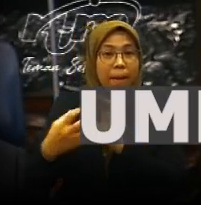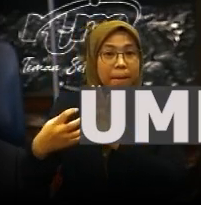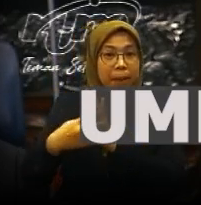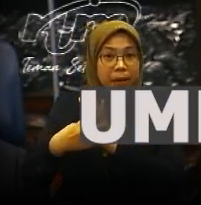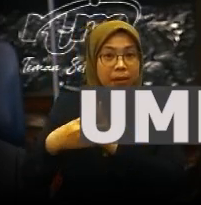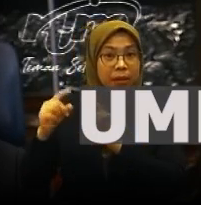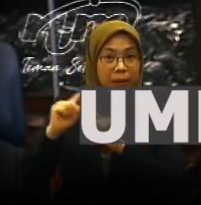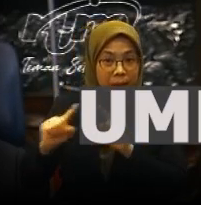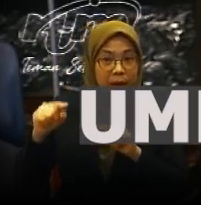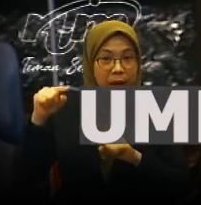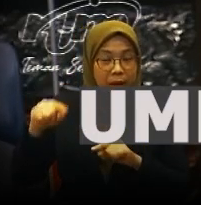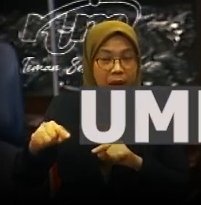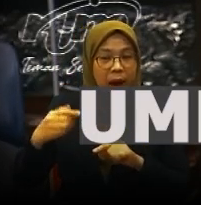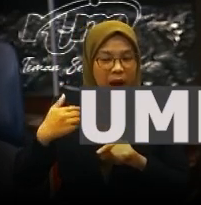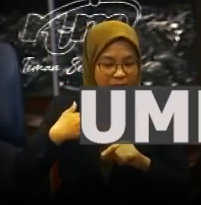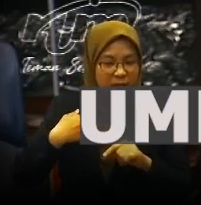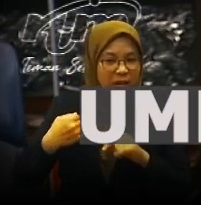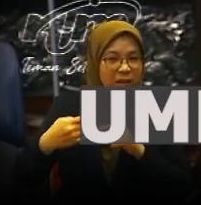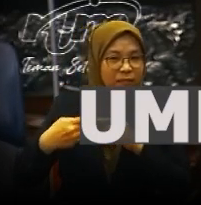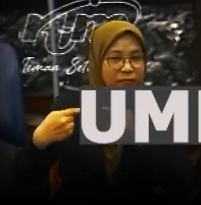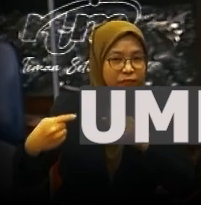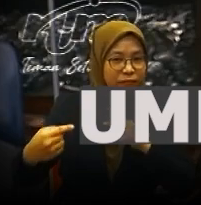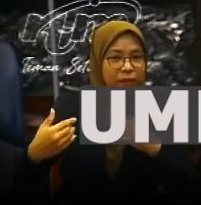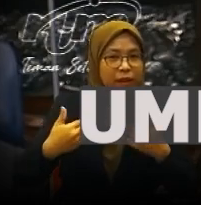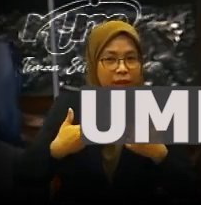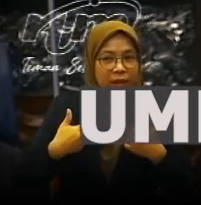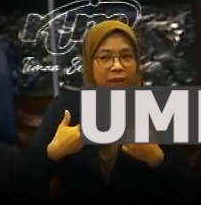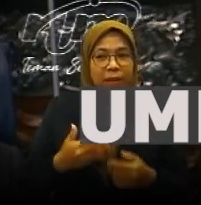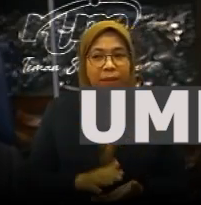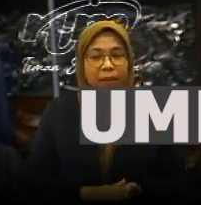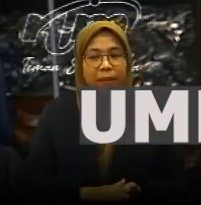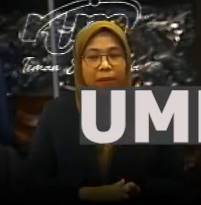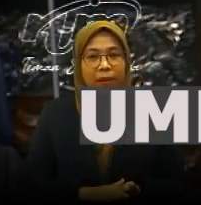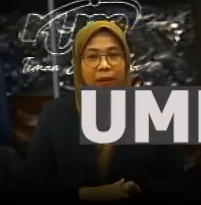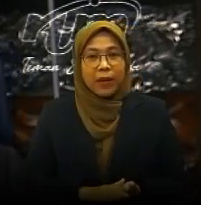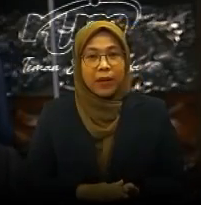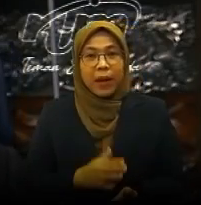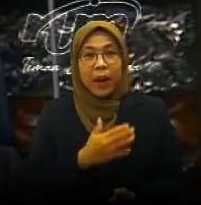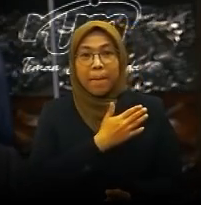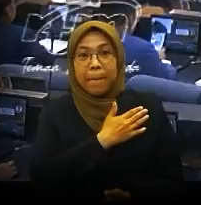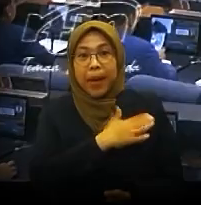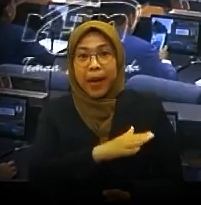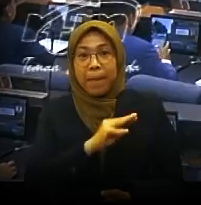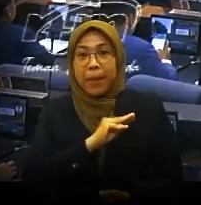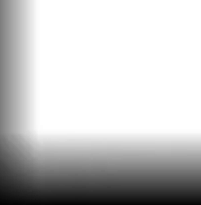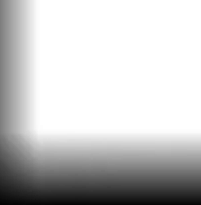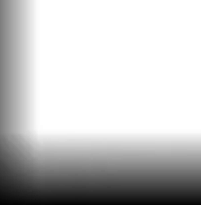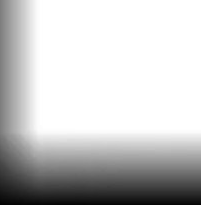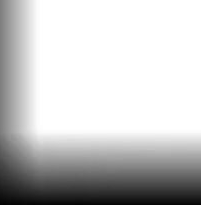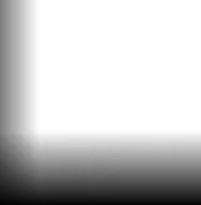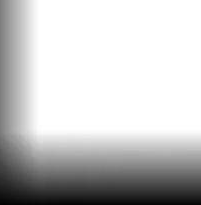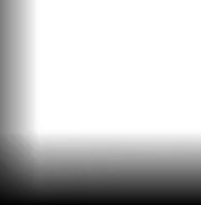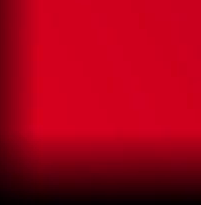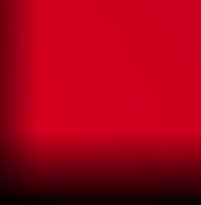sekutu itu ada yang dalam kerajaan. Kas Menteri Kewangan dan Perdana Menteri ada di sebelah sana. Ya, betul.